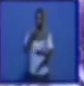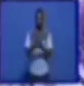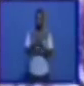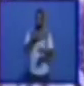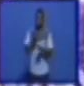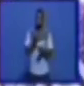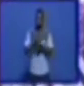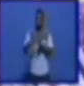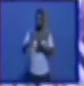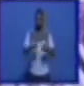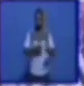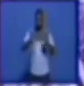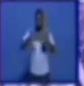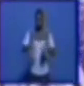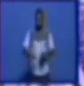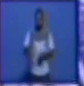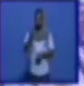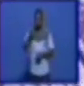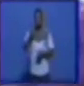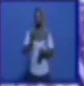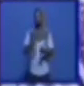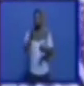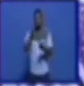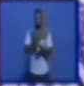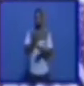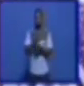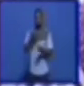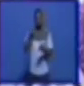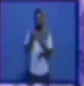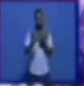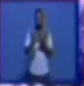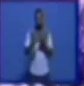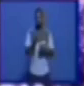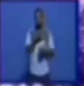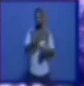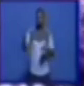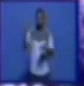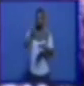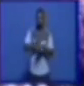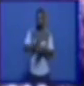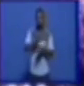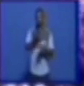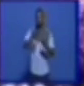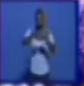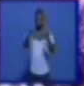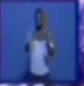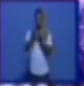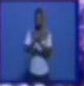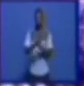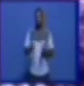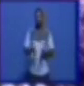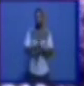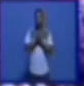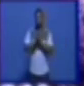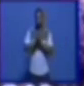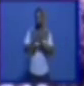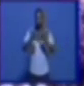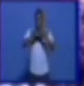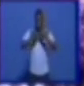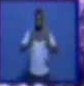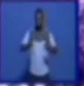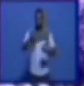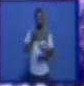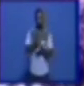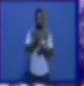reste des petits travaux de finition et l'installation de l'équipement. Nous avons demandé aux entreprises d'accélérer le